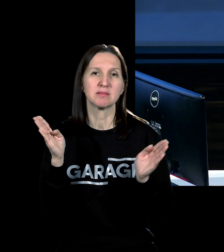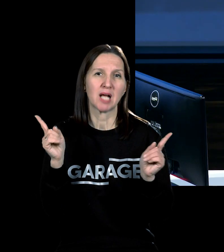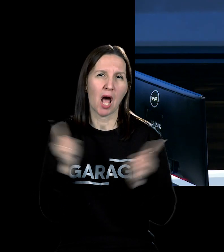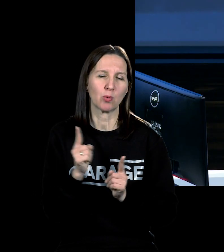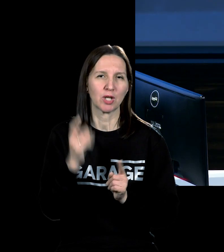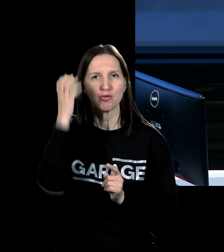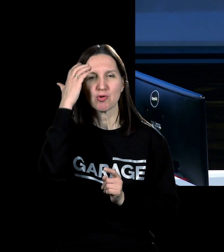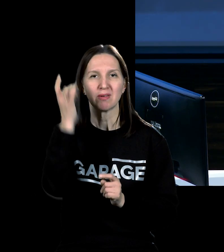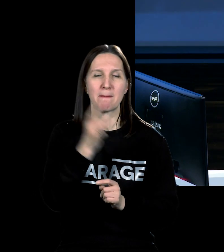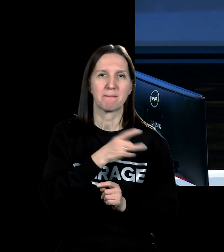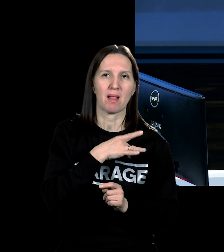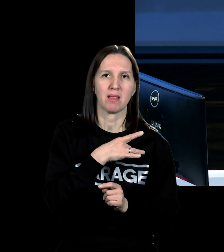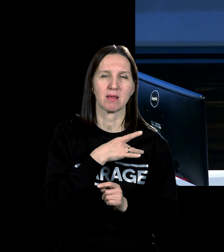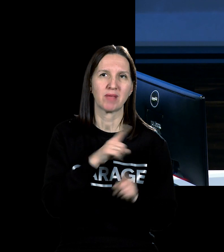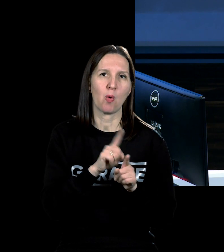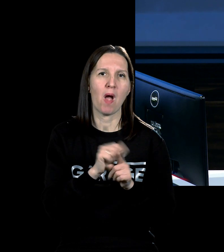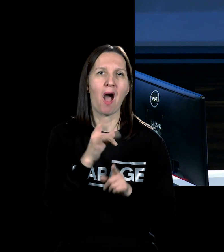а продюсеры решили в него